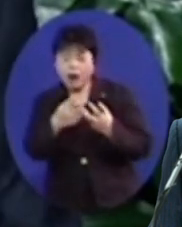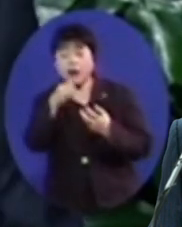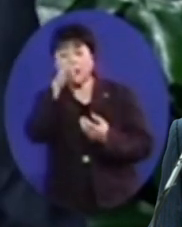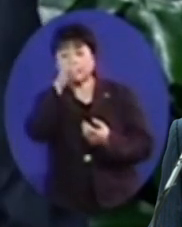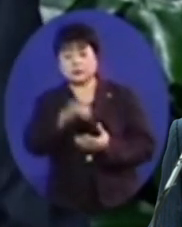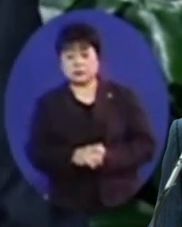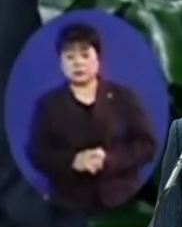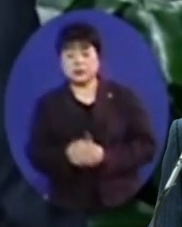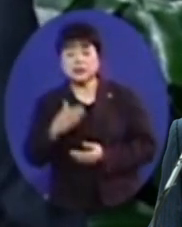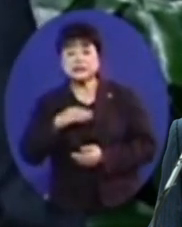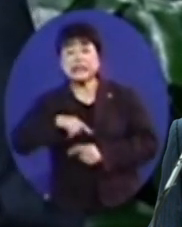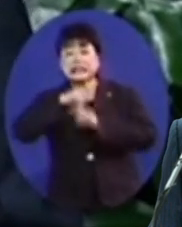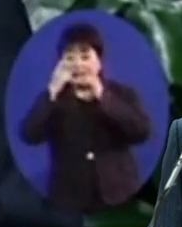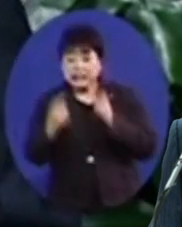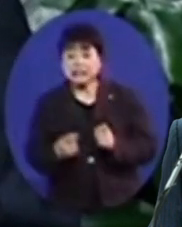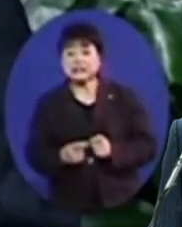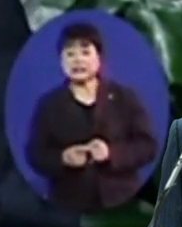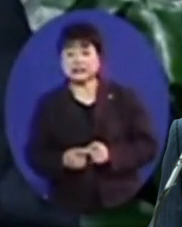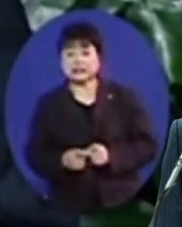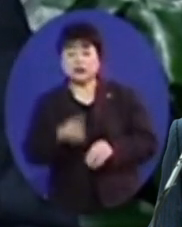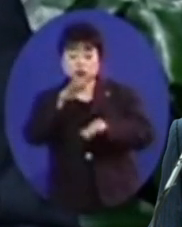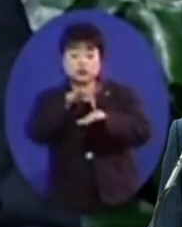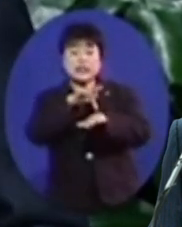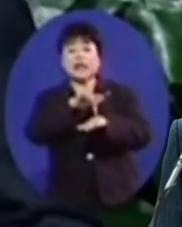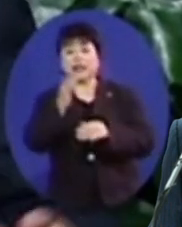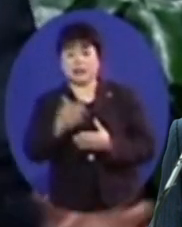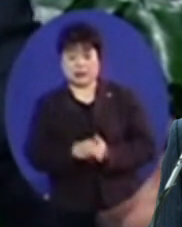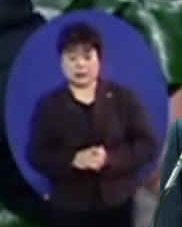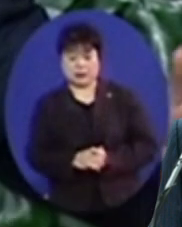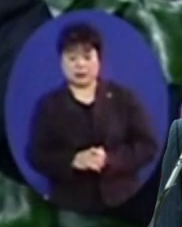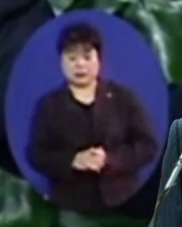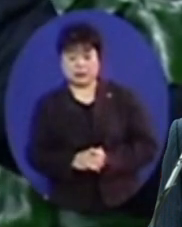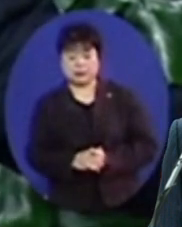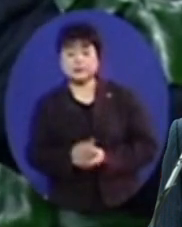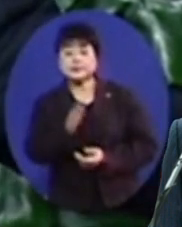자기가 우상이 되어 자기가 들어있습니다. 그런데 그